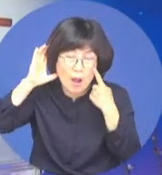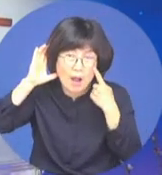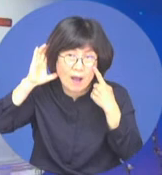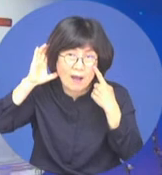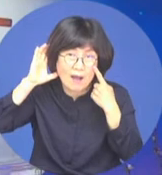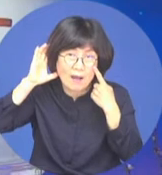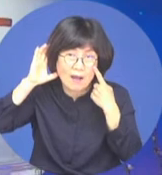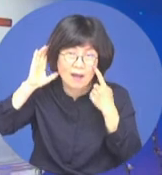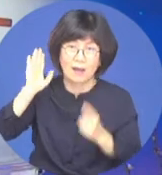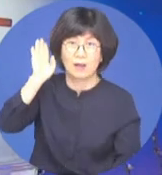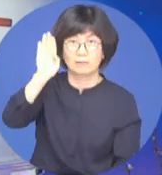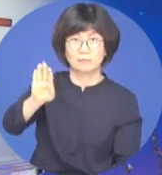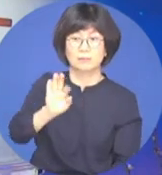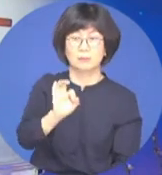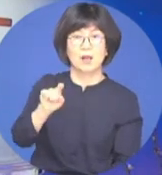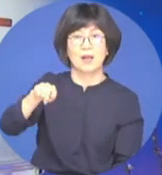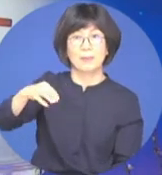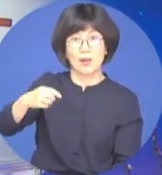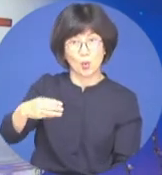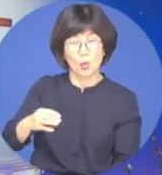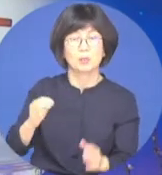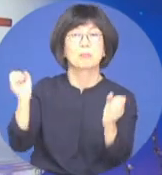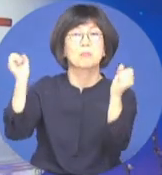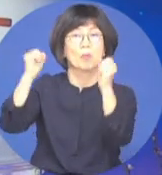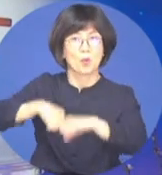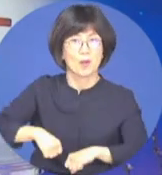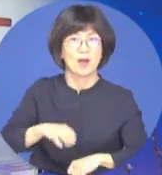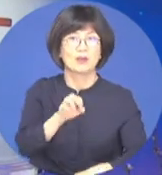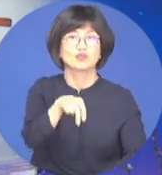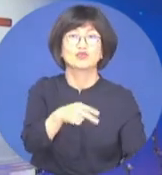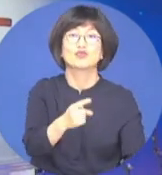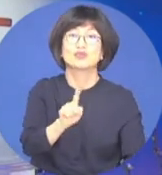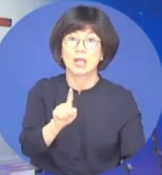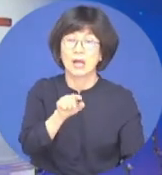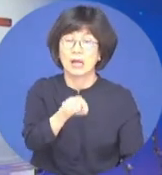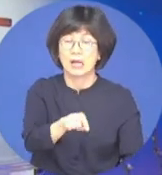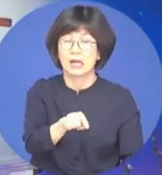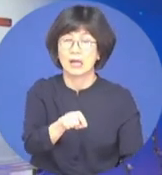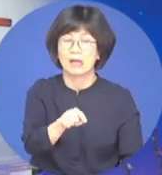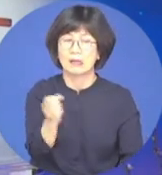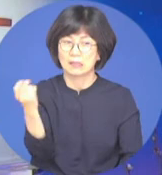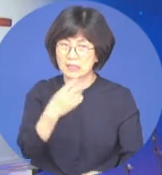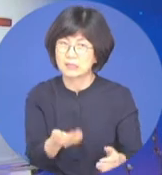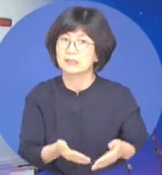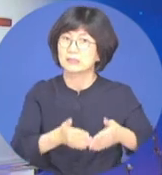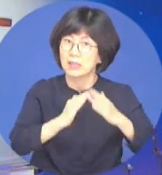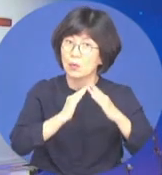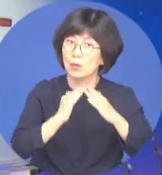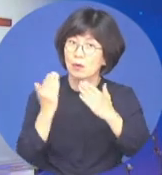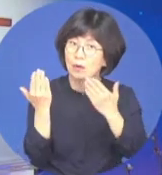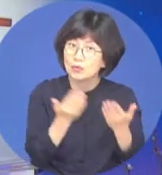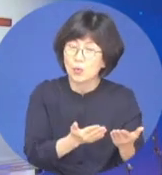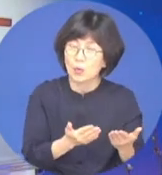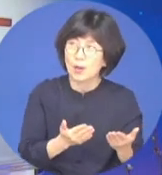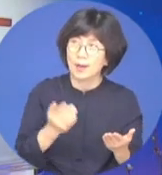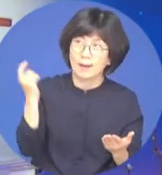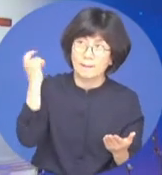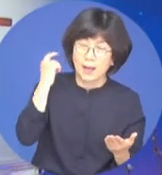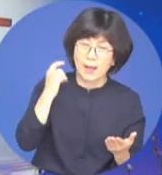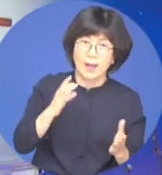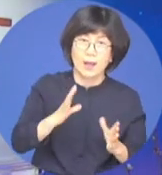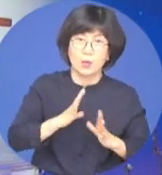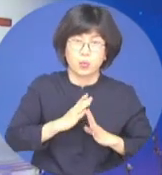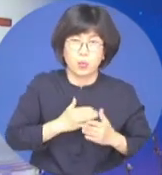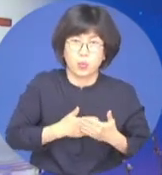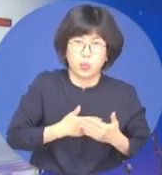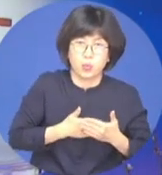장차 바벨론을 멸망시키고 장차 유다를 책망해서 다시 세울 것을 생각하니까 가슴이 떨려요. 두려워요. 염려가